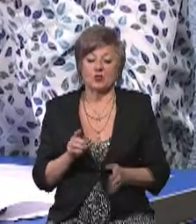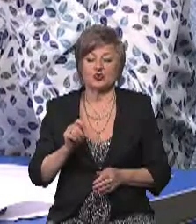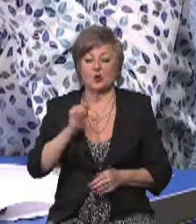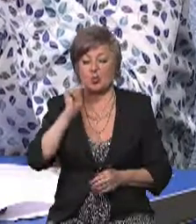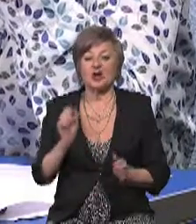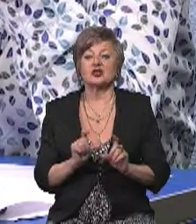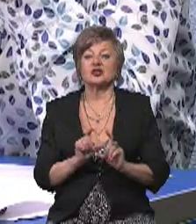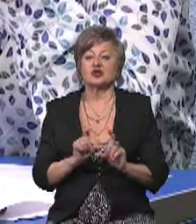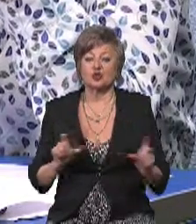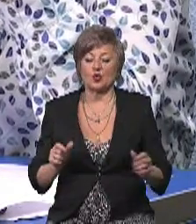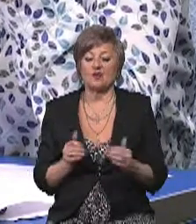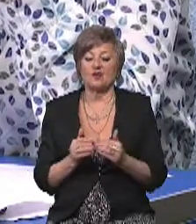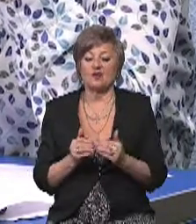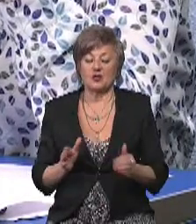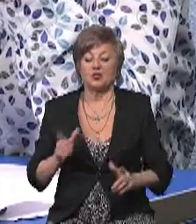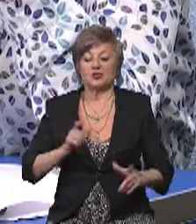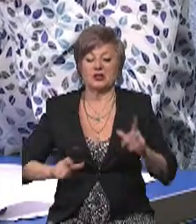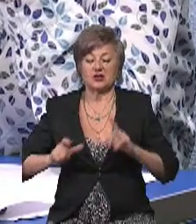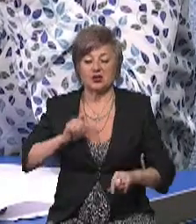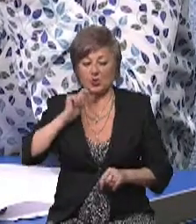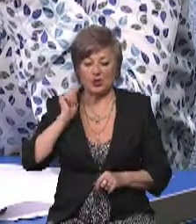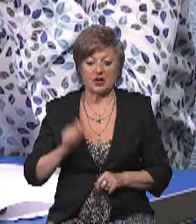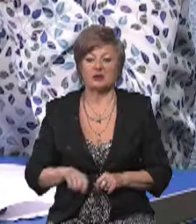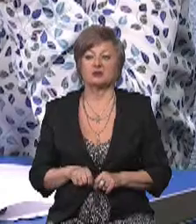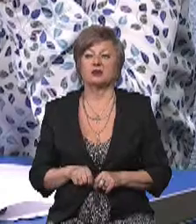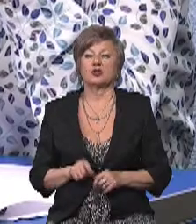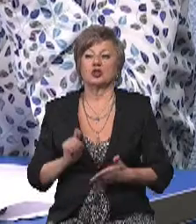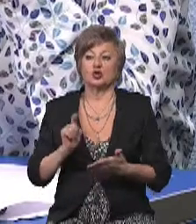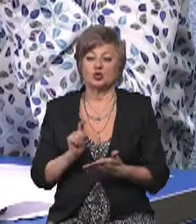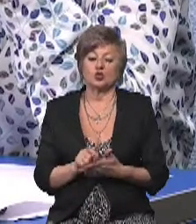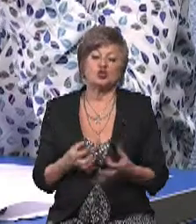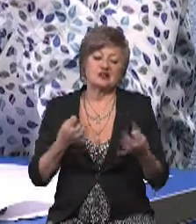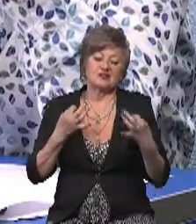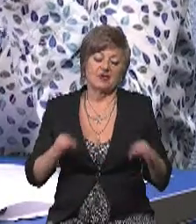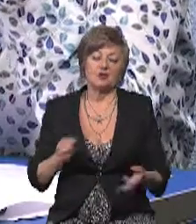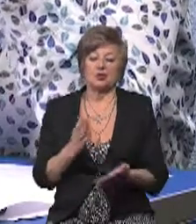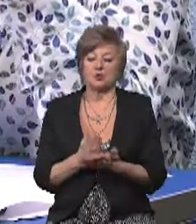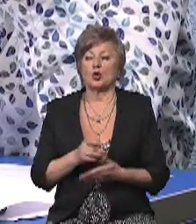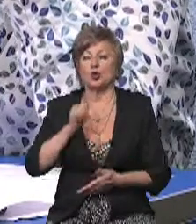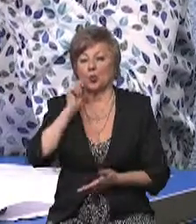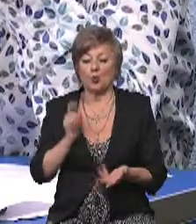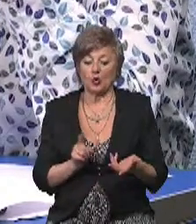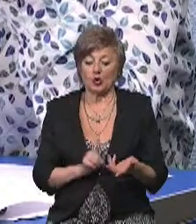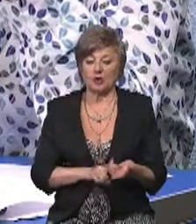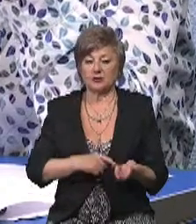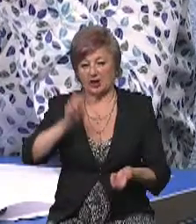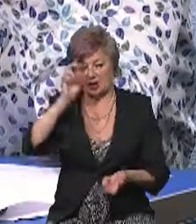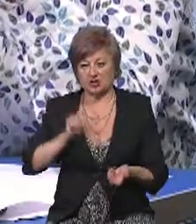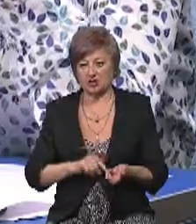школи, випускник українського вищого навчального закладу, повинен вільно володіти українською мовою як